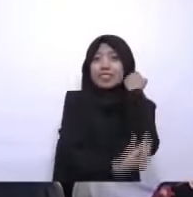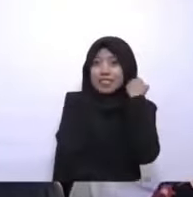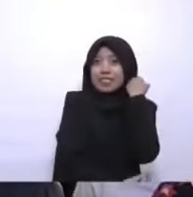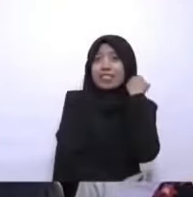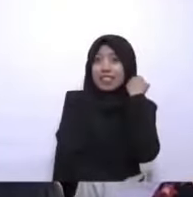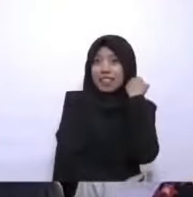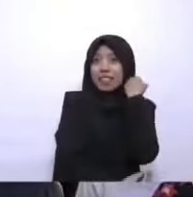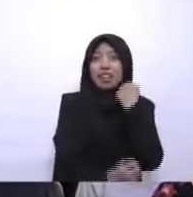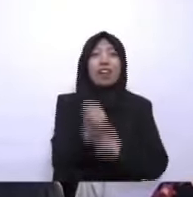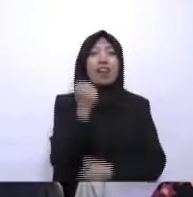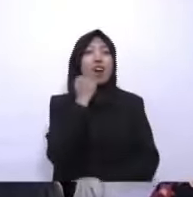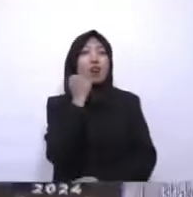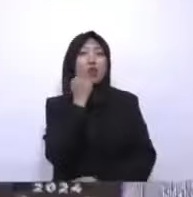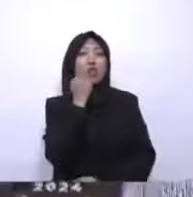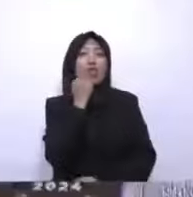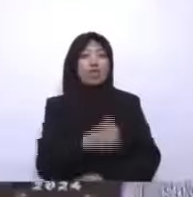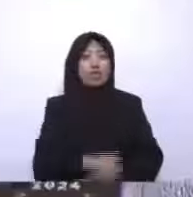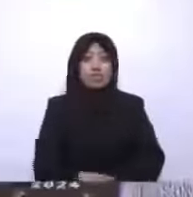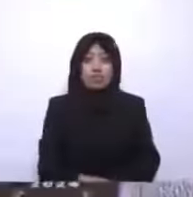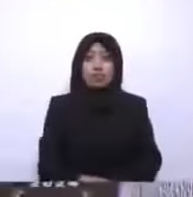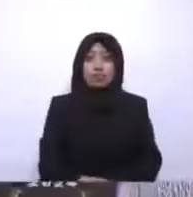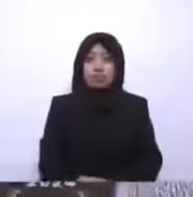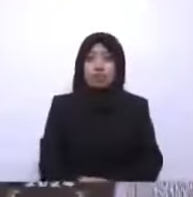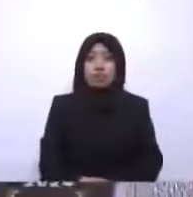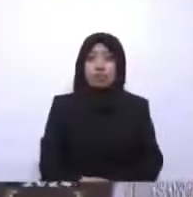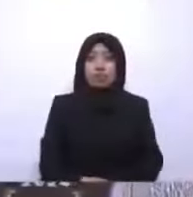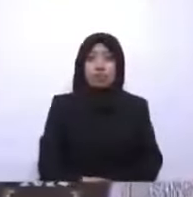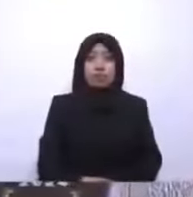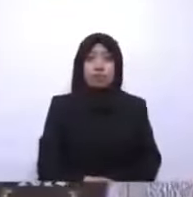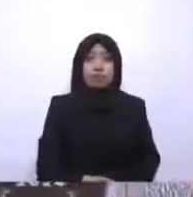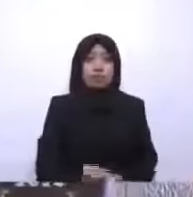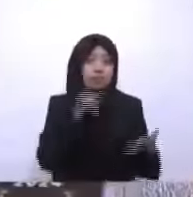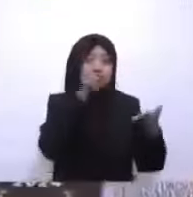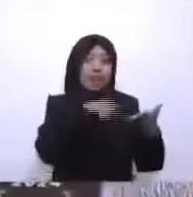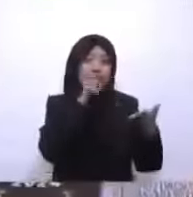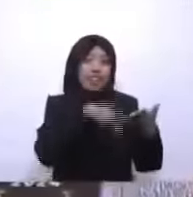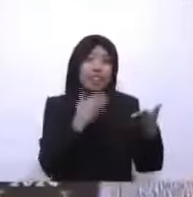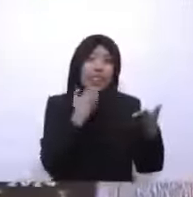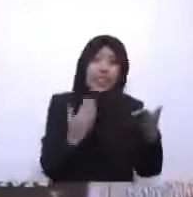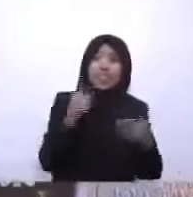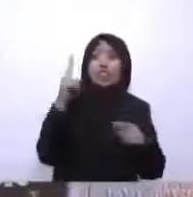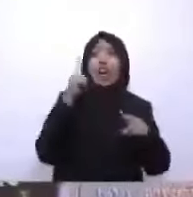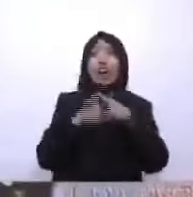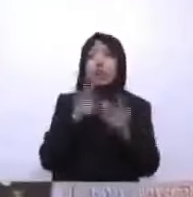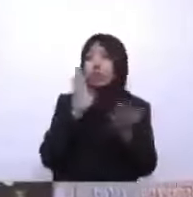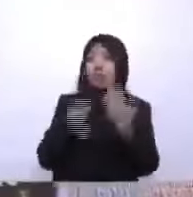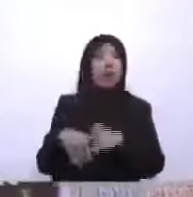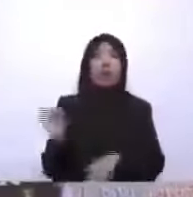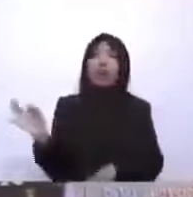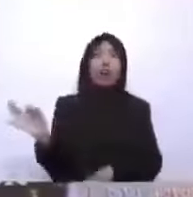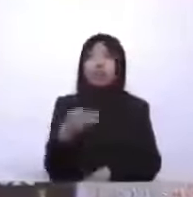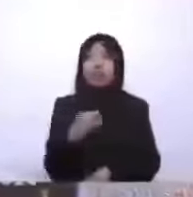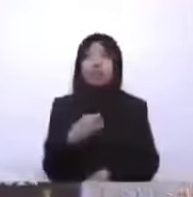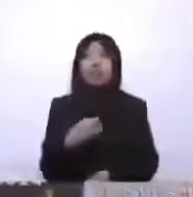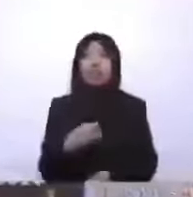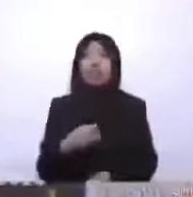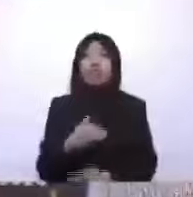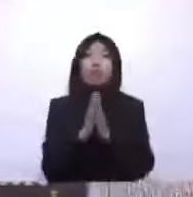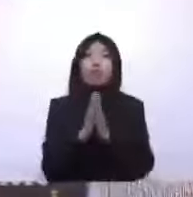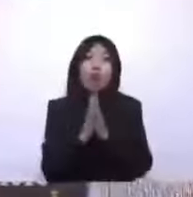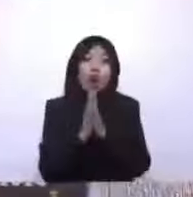dan Pengangguran. Saya akan membacakan selama satu kali dan tidak ada pengulangan. Jadi mohon untuk disimak dengan